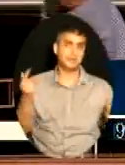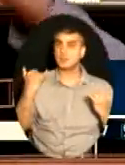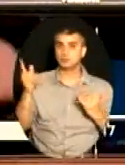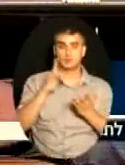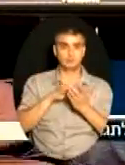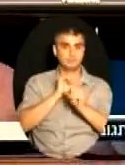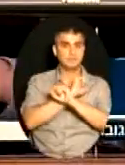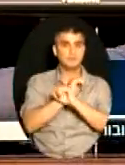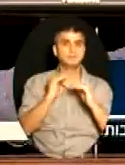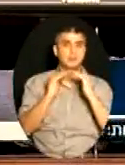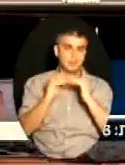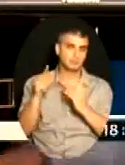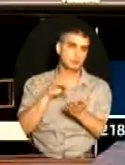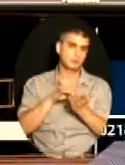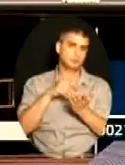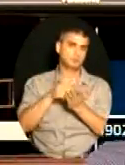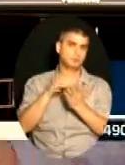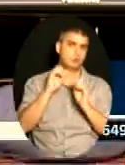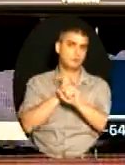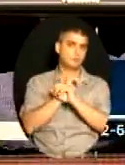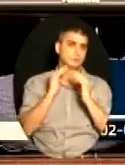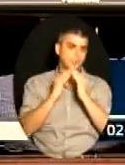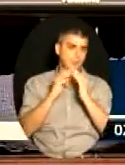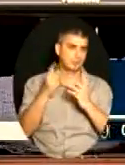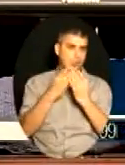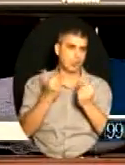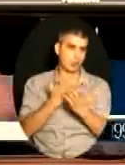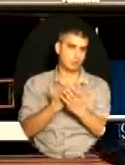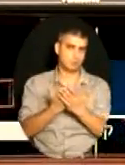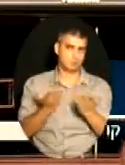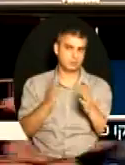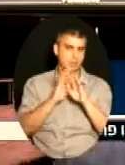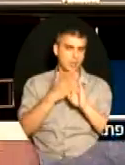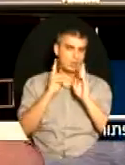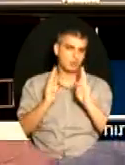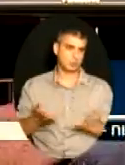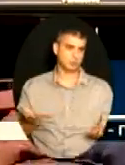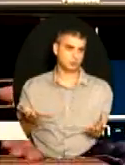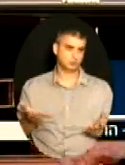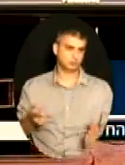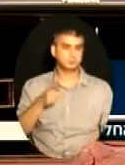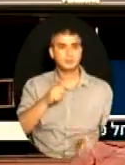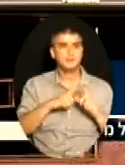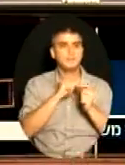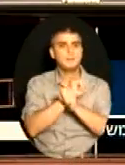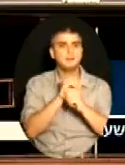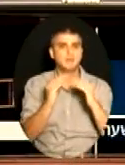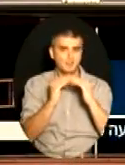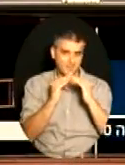כרגע נמצאת במעצר בית, היא נמצאת במעצר בית. החומר מונח לפניהם, הכל יש כבר. עכשיו זה מעצר